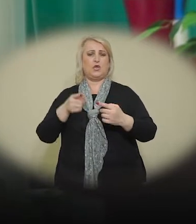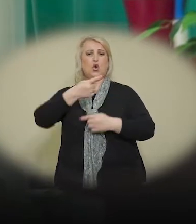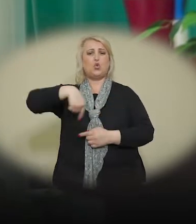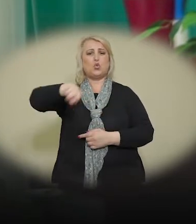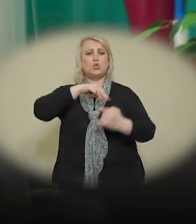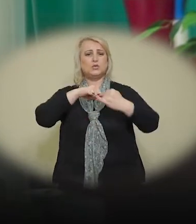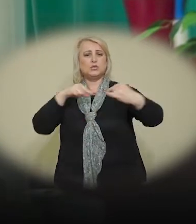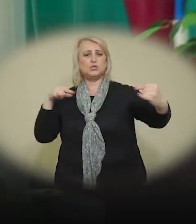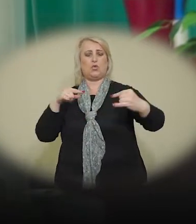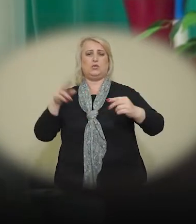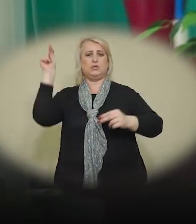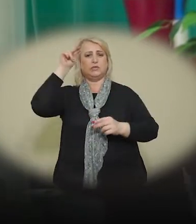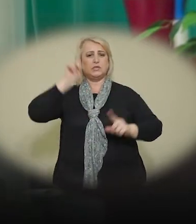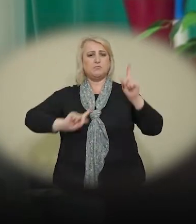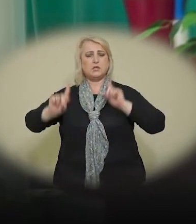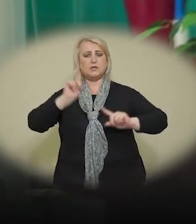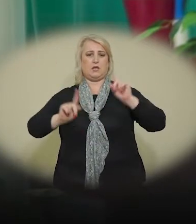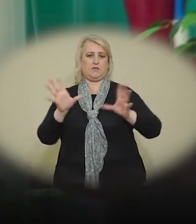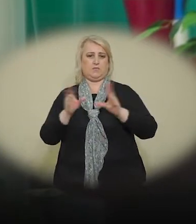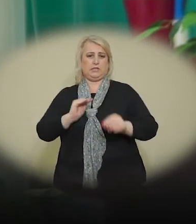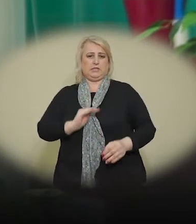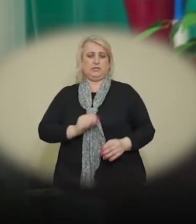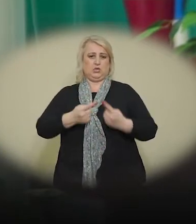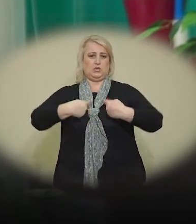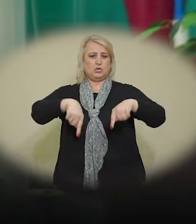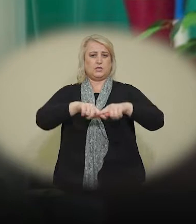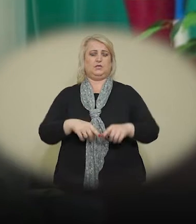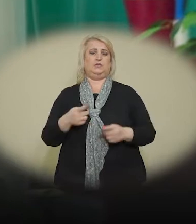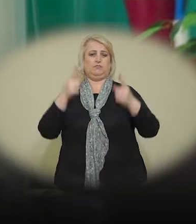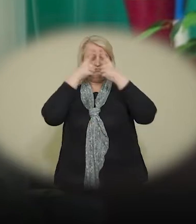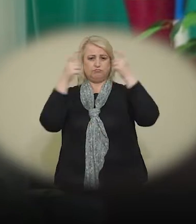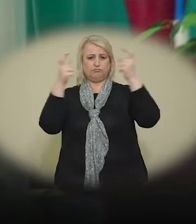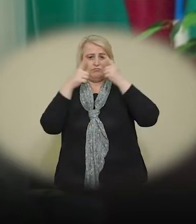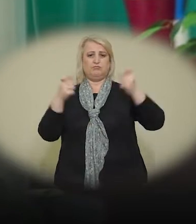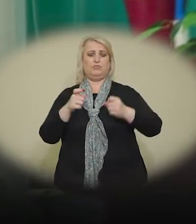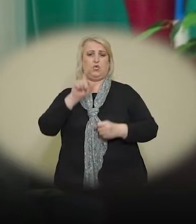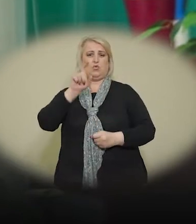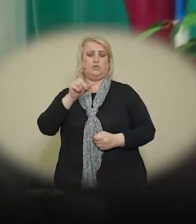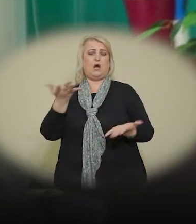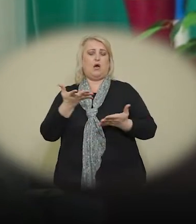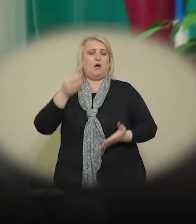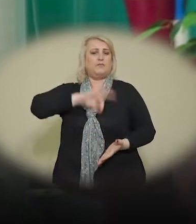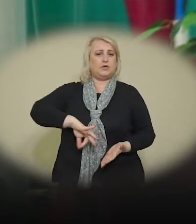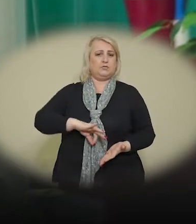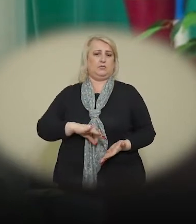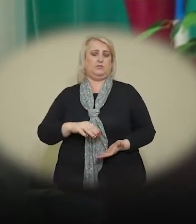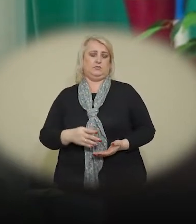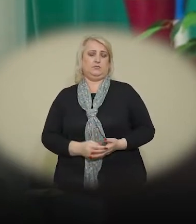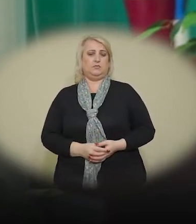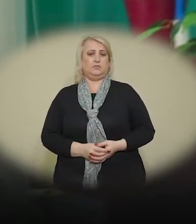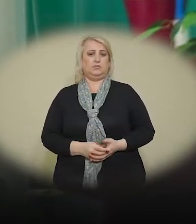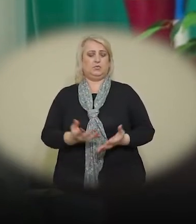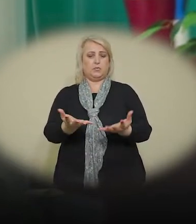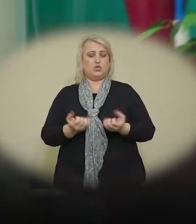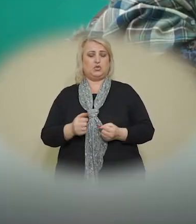Btwin vie pe mese rotunde seminarii cu agenții economici iunie aduce noi informație beneficiile